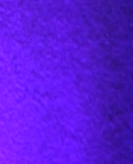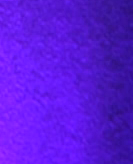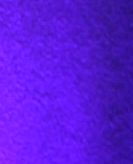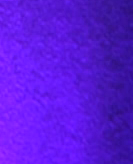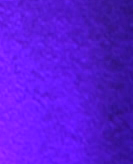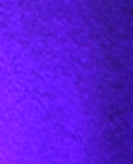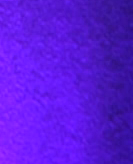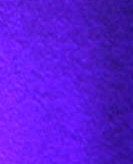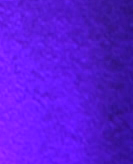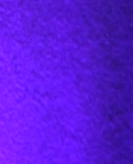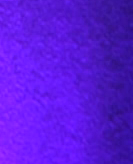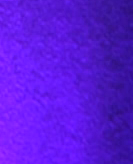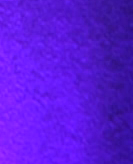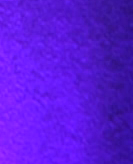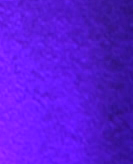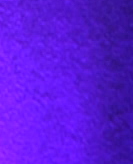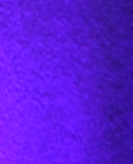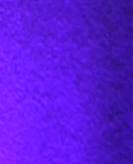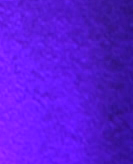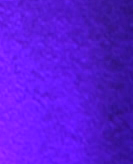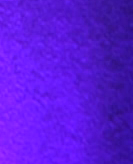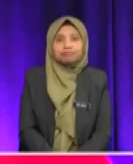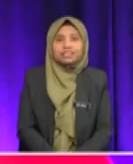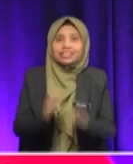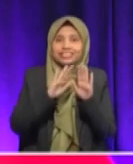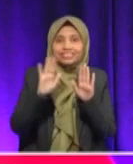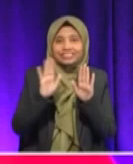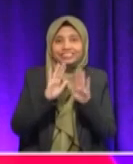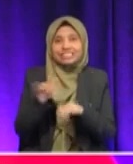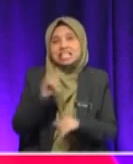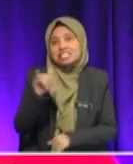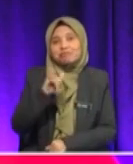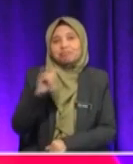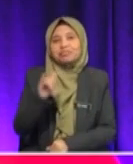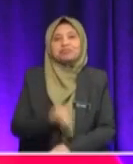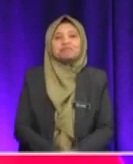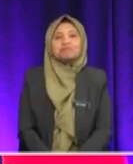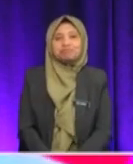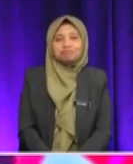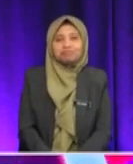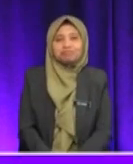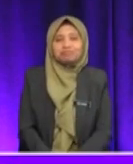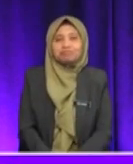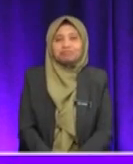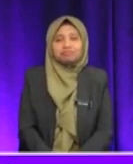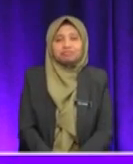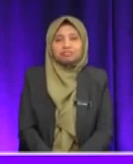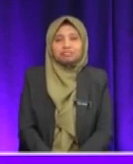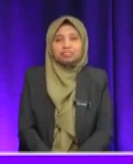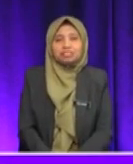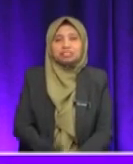khas Jalan pil wilayah Persekutuan Kuala Lumpur Jurassic Gubernur bersama kami pada hari ini Oke baiklah